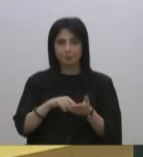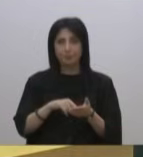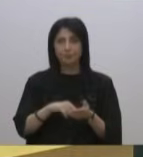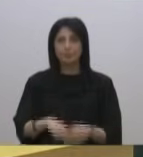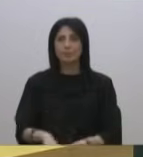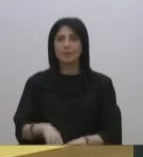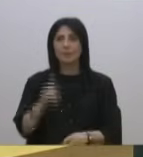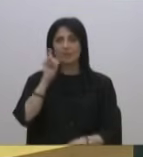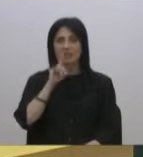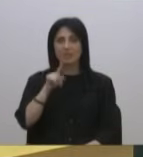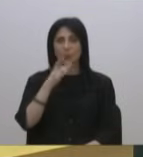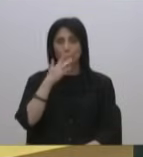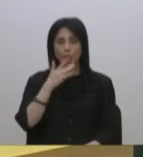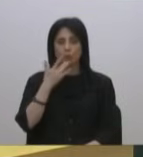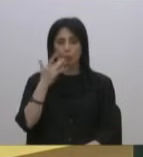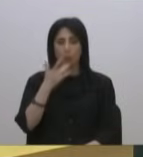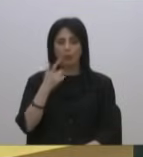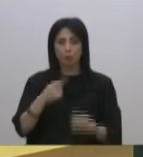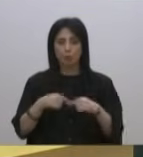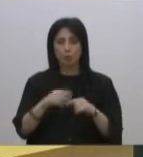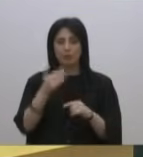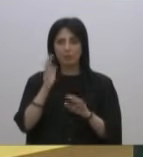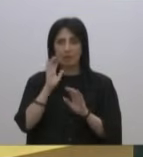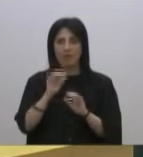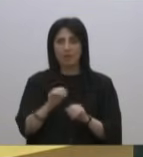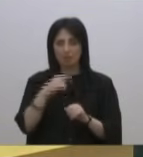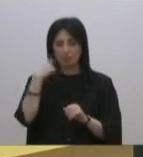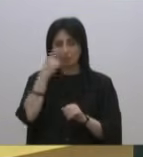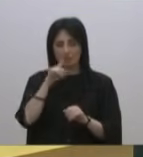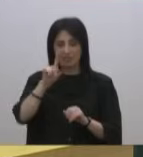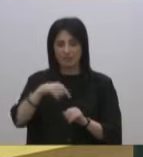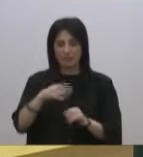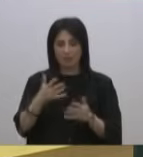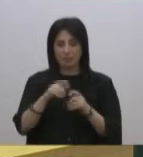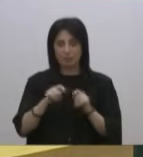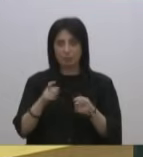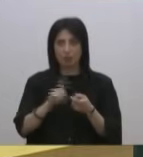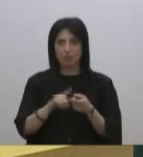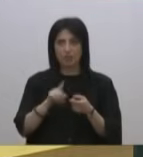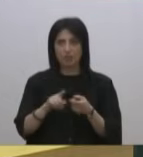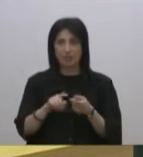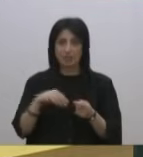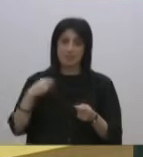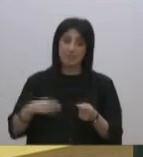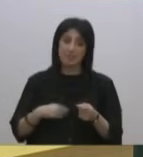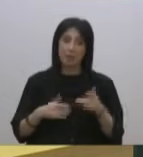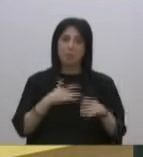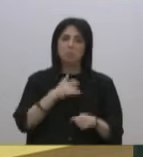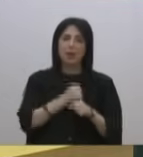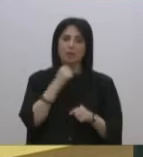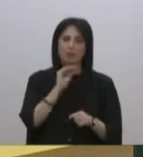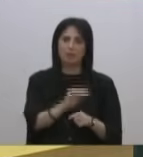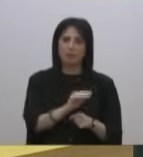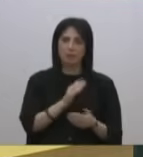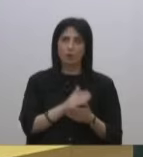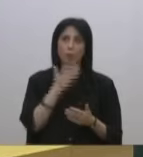დაინიცირებულია. ისრაელში უცხოეთის პოლიტიკური ორგანიზაციის მიერ მხარდაჭერილ პირთა სავალდებულო გამჭვირვალობის შესახებ. საფრანგეთს უფრო მკაცრი ჩანაწერი